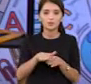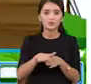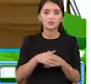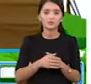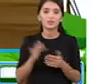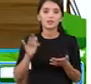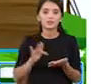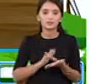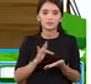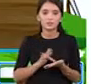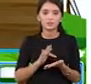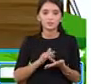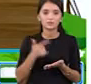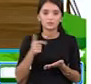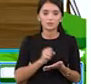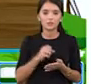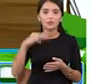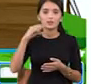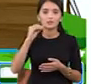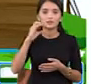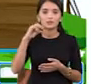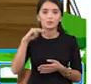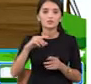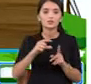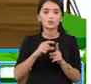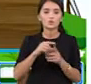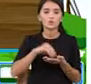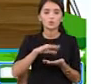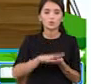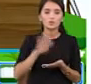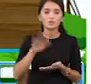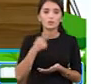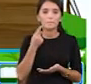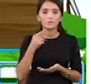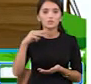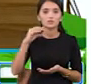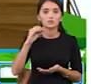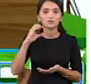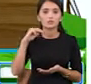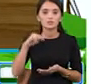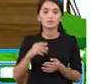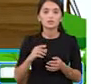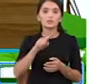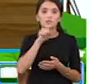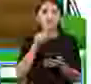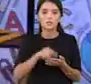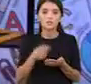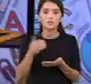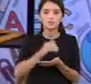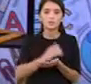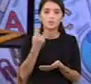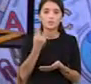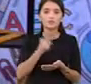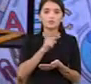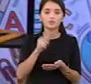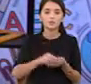bajaramiz. Daftarimizga test so'zini yozing va birinchi test savoli bilan tanishing.